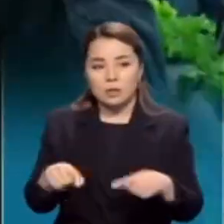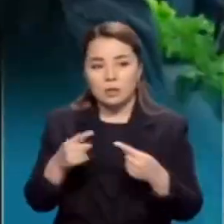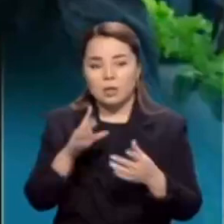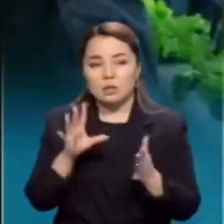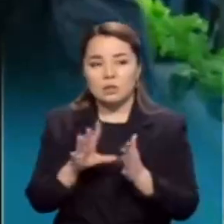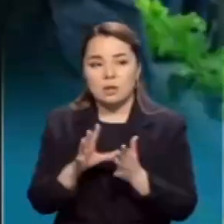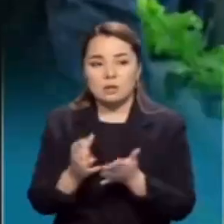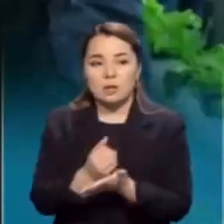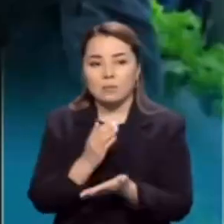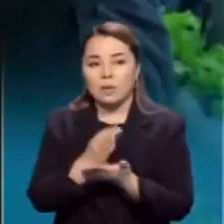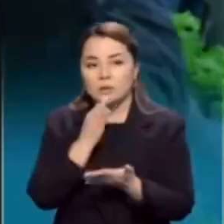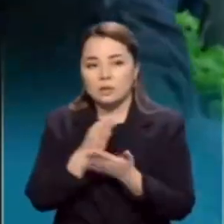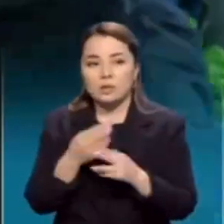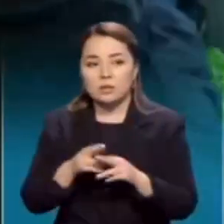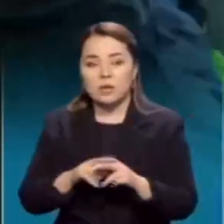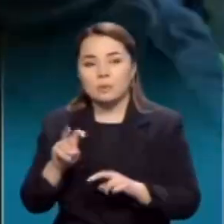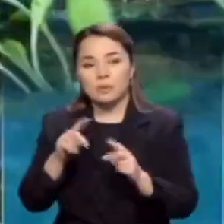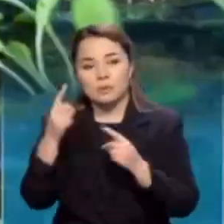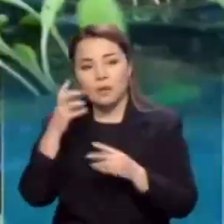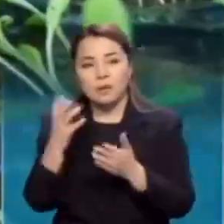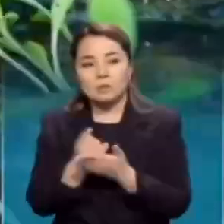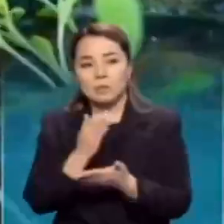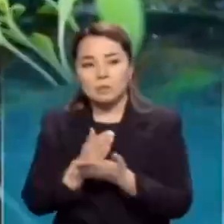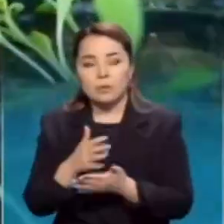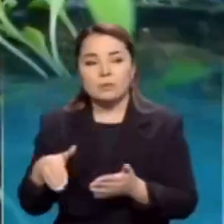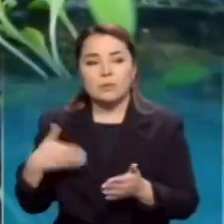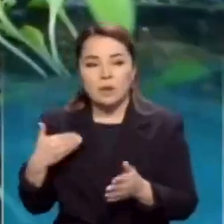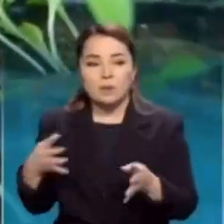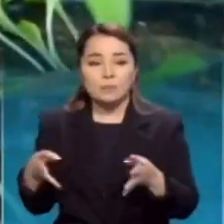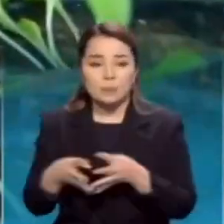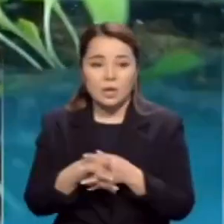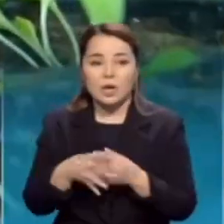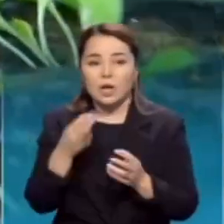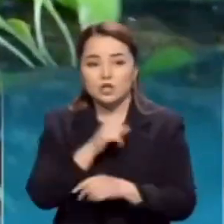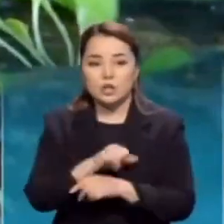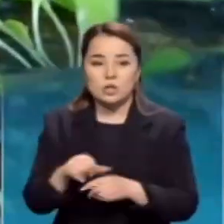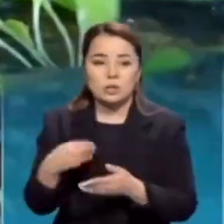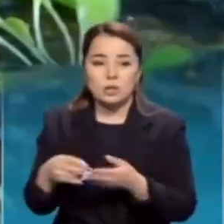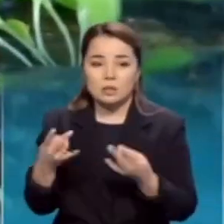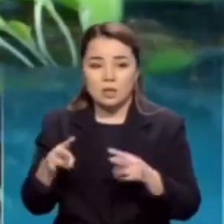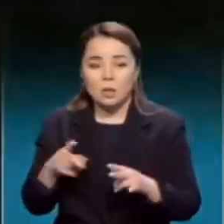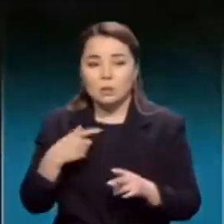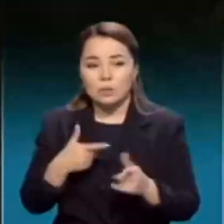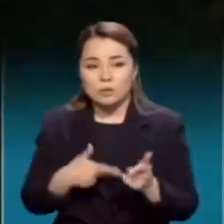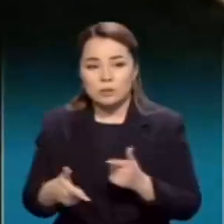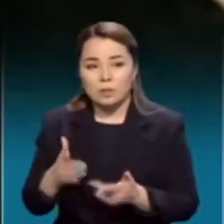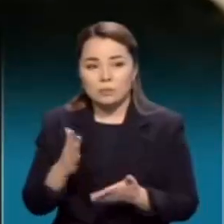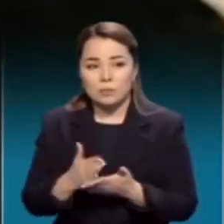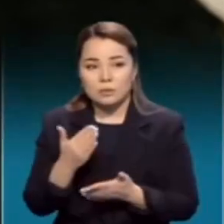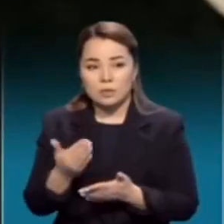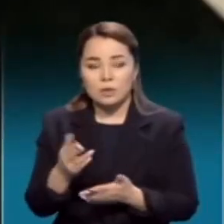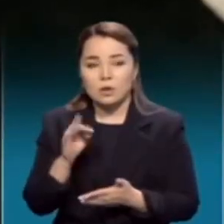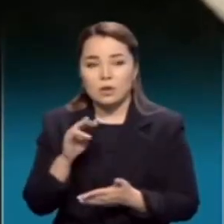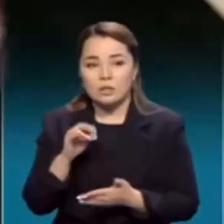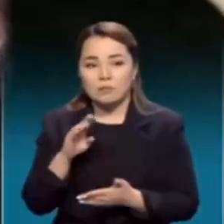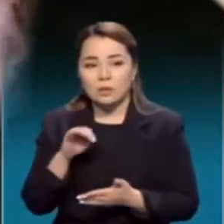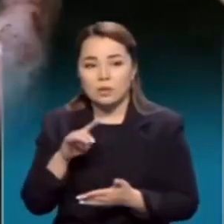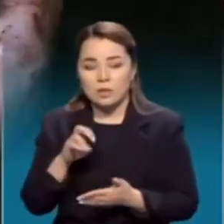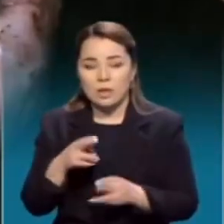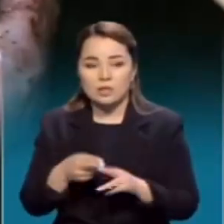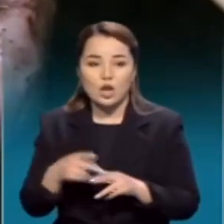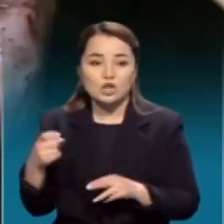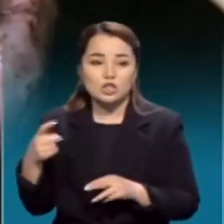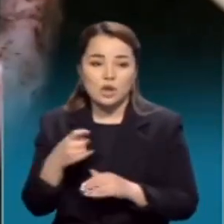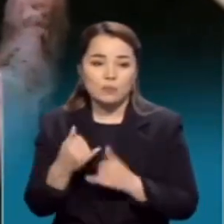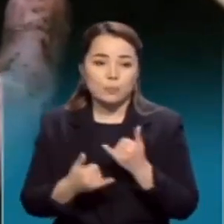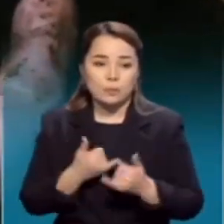температура ұстап отыр. Жалпы ізденімпаз бағбан құнарлы топырақты да шетелден алдырмай өз әзірлейді. Калифорнийский черви бағы